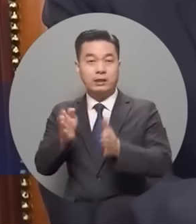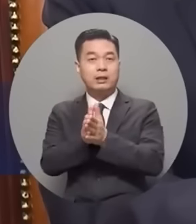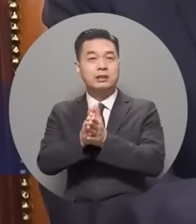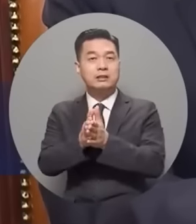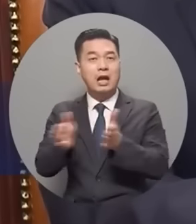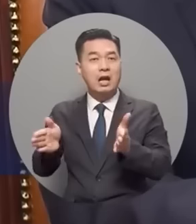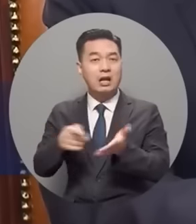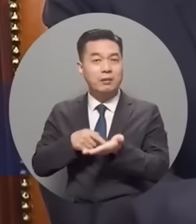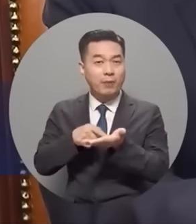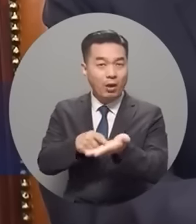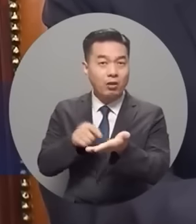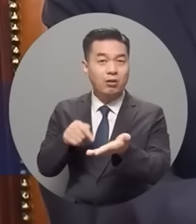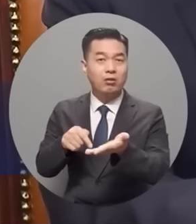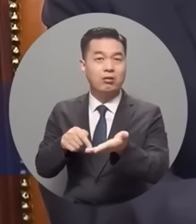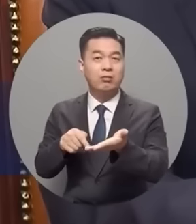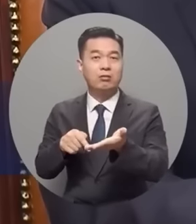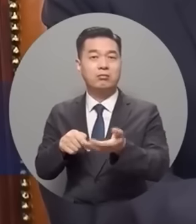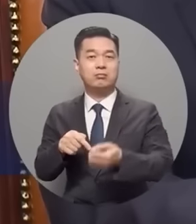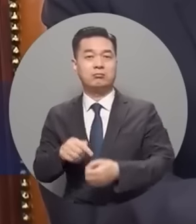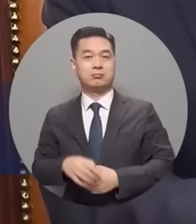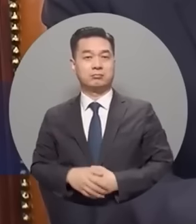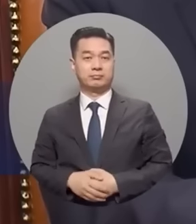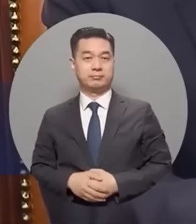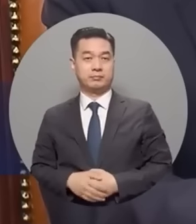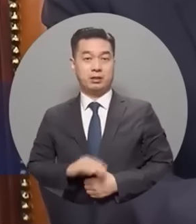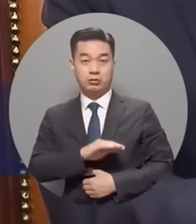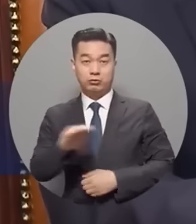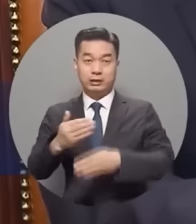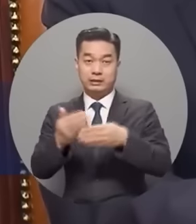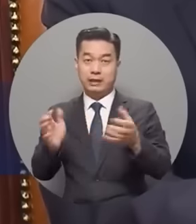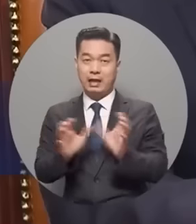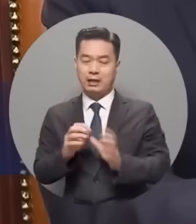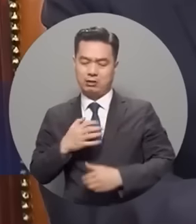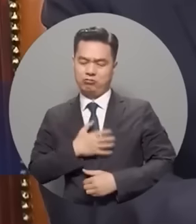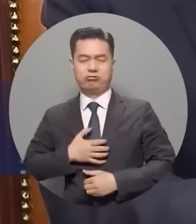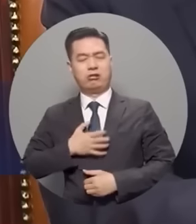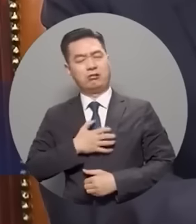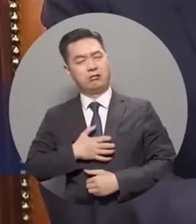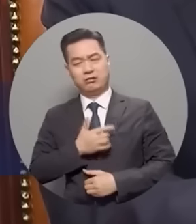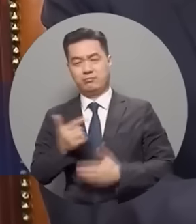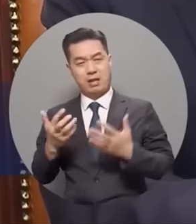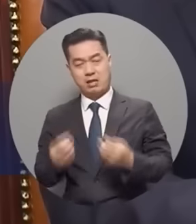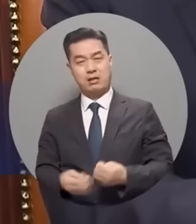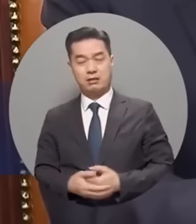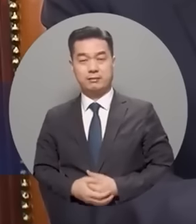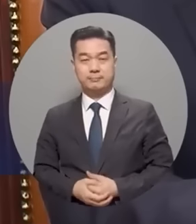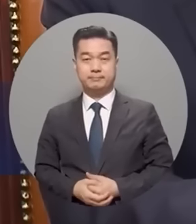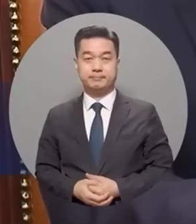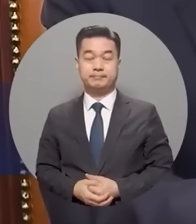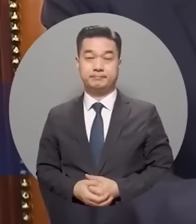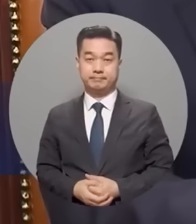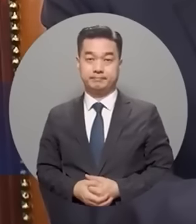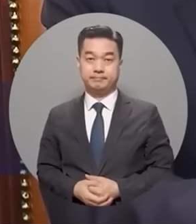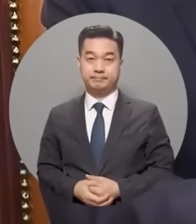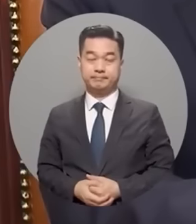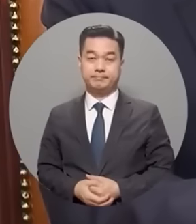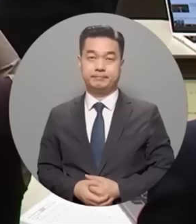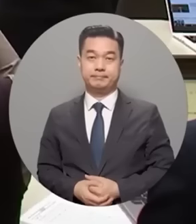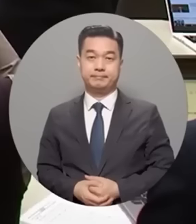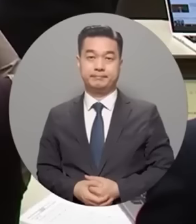법안을 한다는 것에 대해서는 우리 당에서는 우려를 금치 못하고